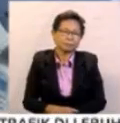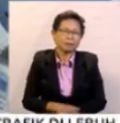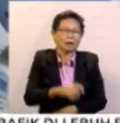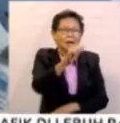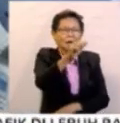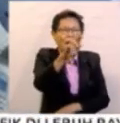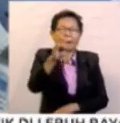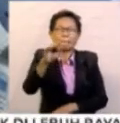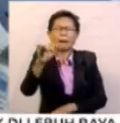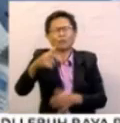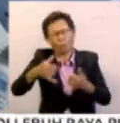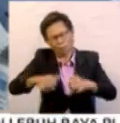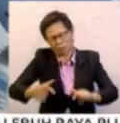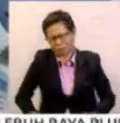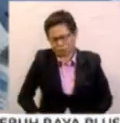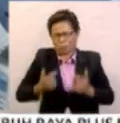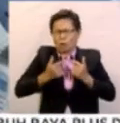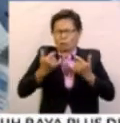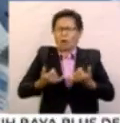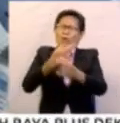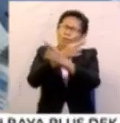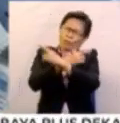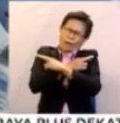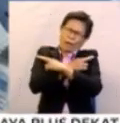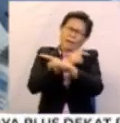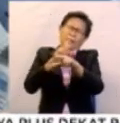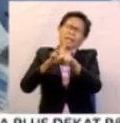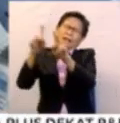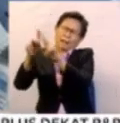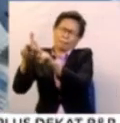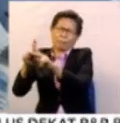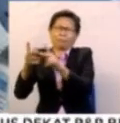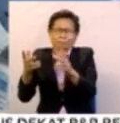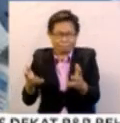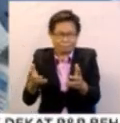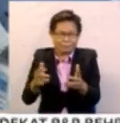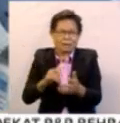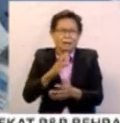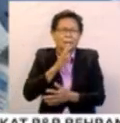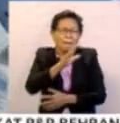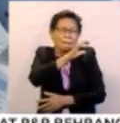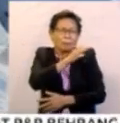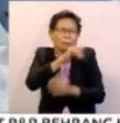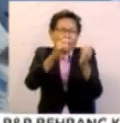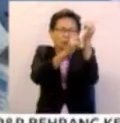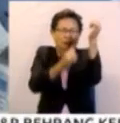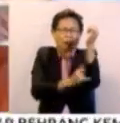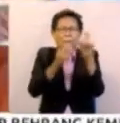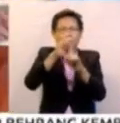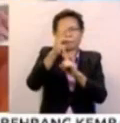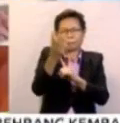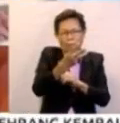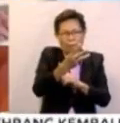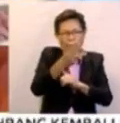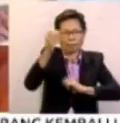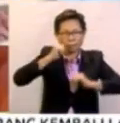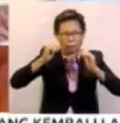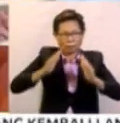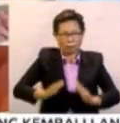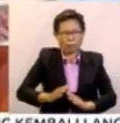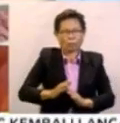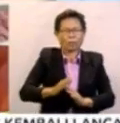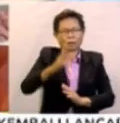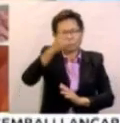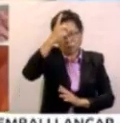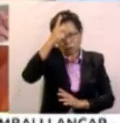AR Badul masih hidup dan kini sedang berehat di kampung. Itu tegas pengerusi Yayasan Kebajikan Artis Tanah Air YCAT,